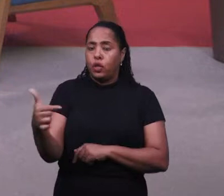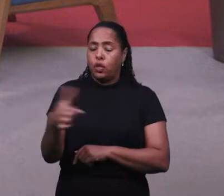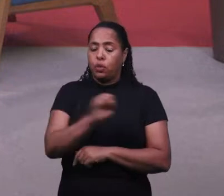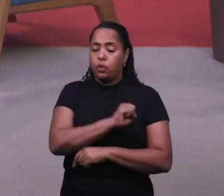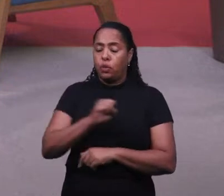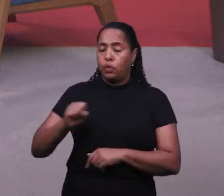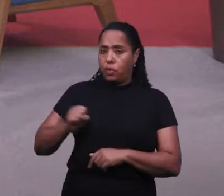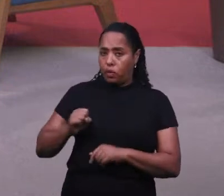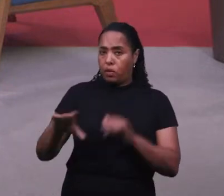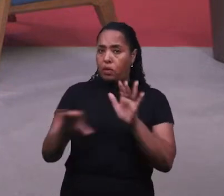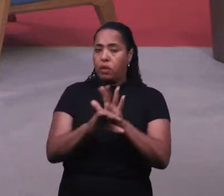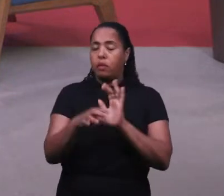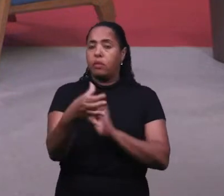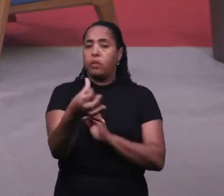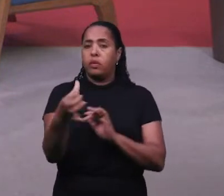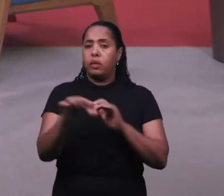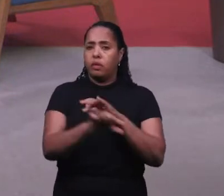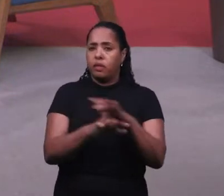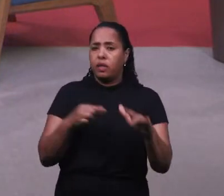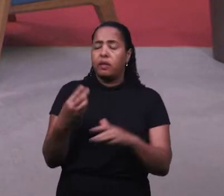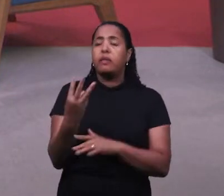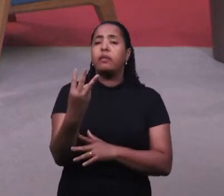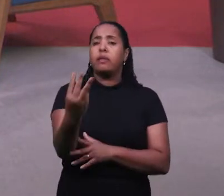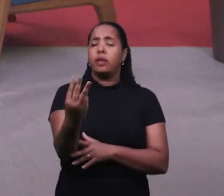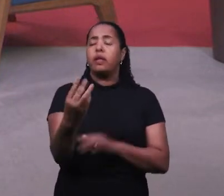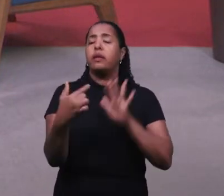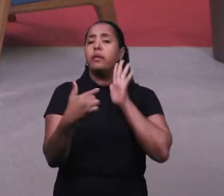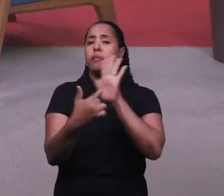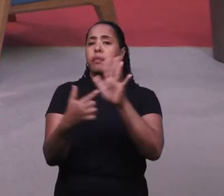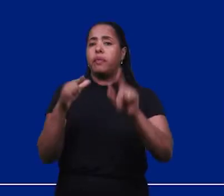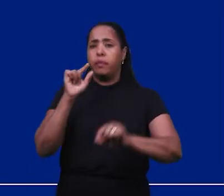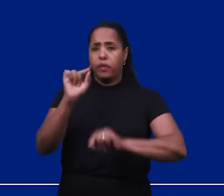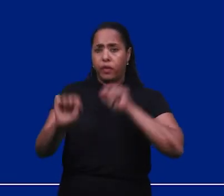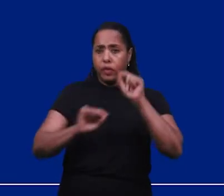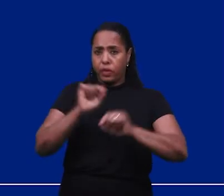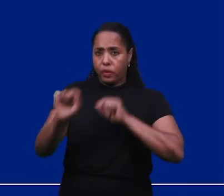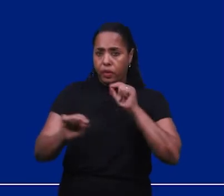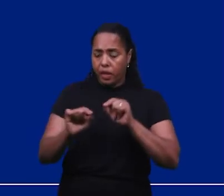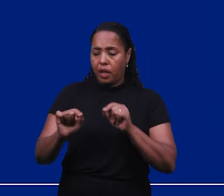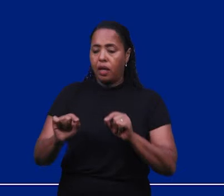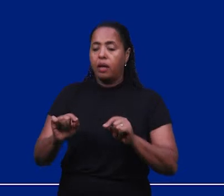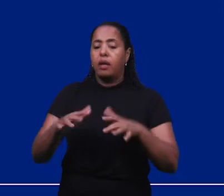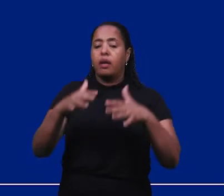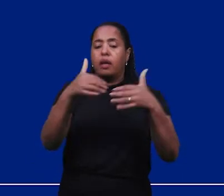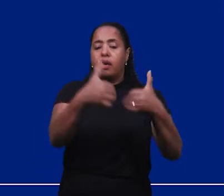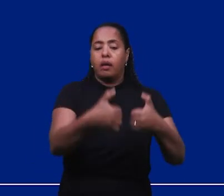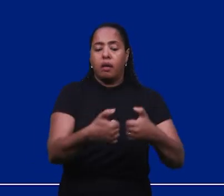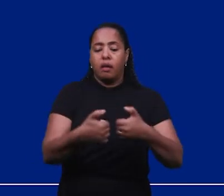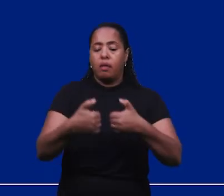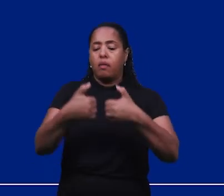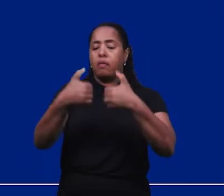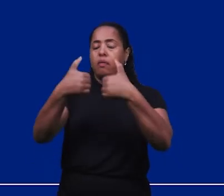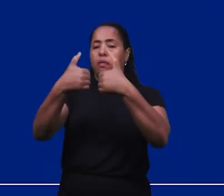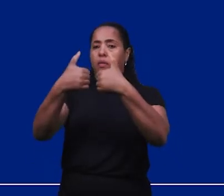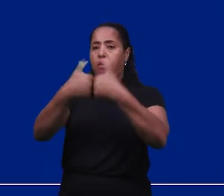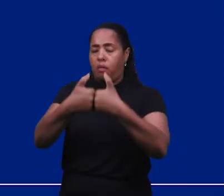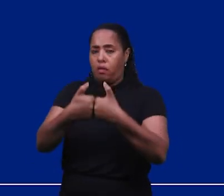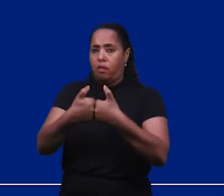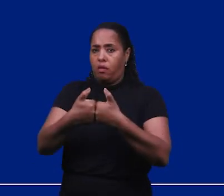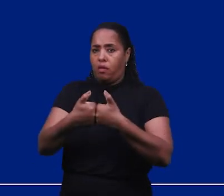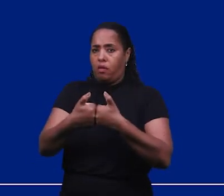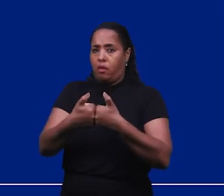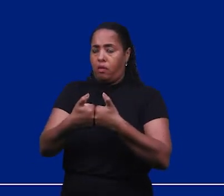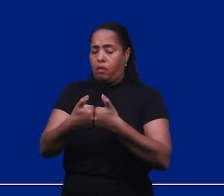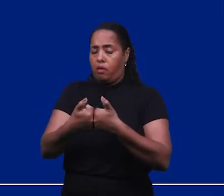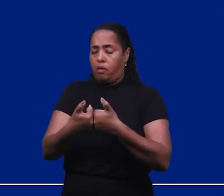en 2 Samuel, chapitre 6, verset 3, qui dit et on a mis l'arche